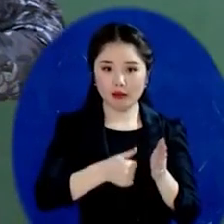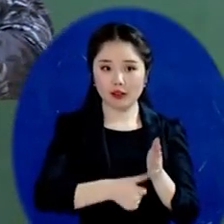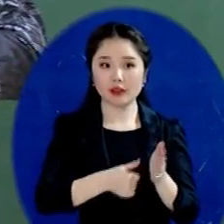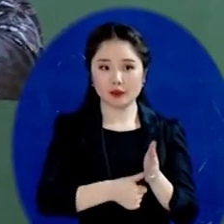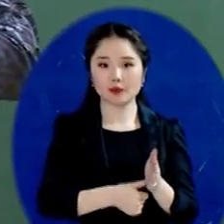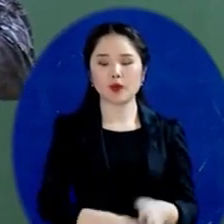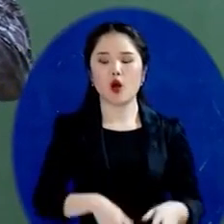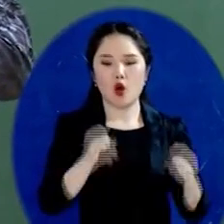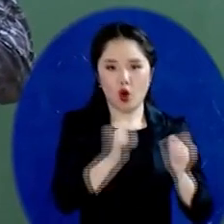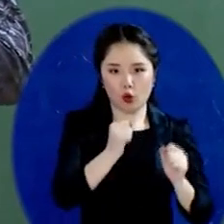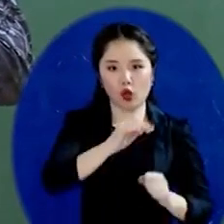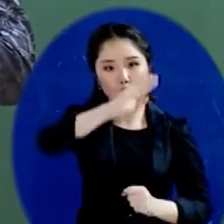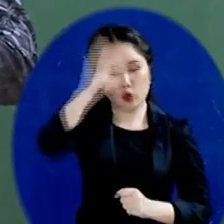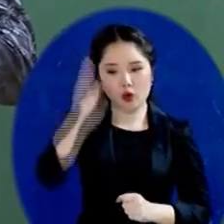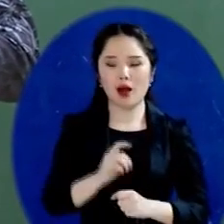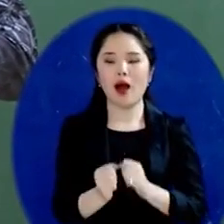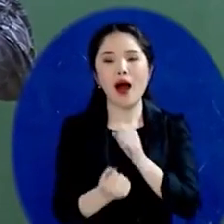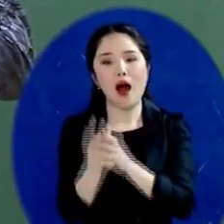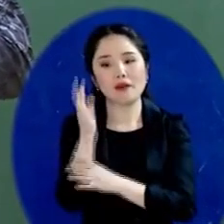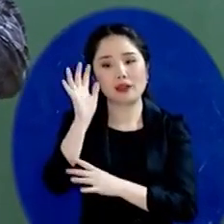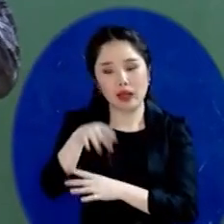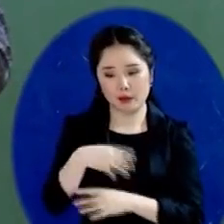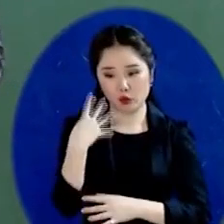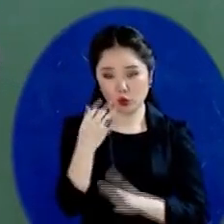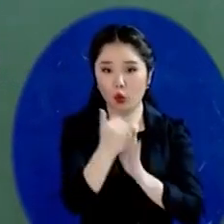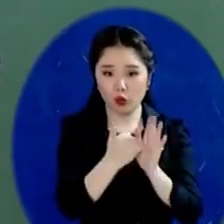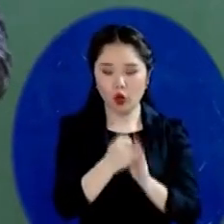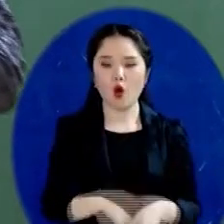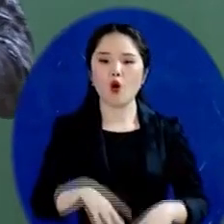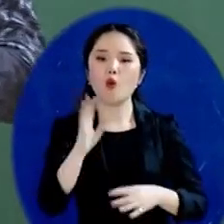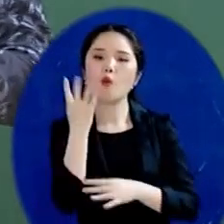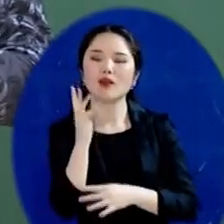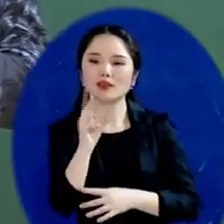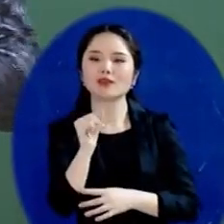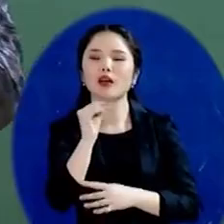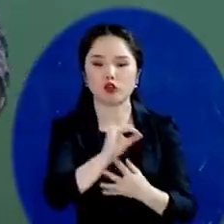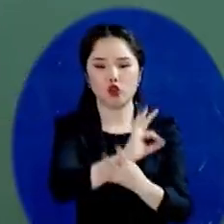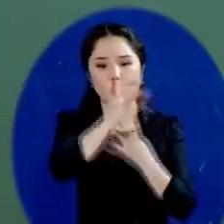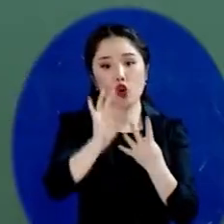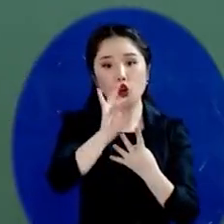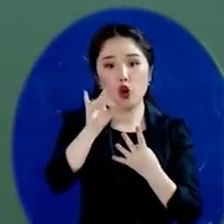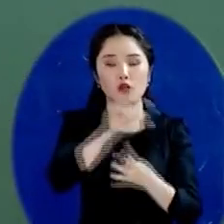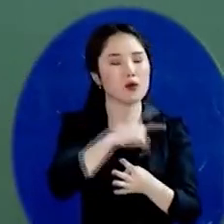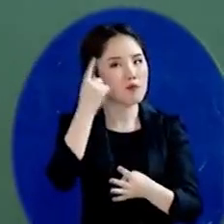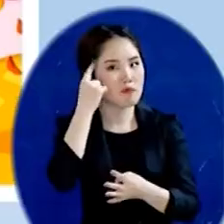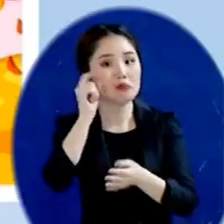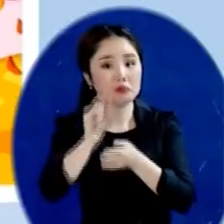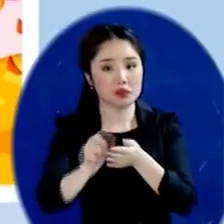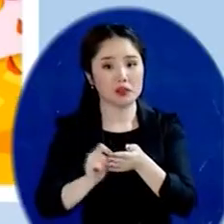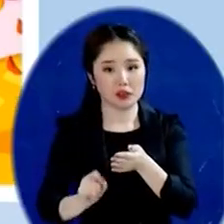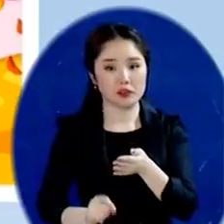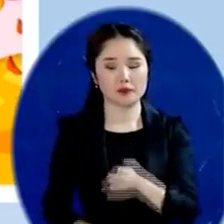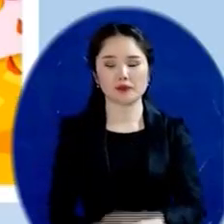дэвтэр дээрээ өвөл, зун, хавар, намар эдгээр моднуудад гарсан өөрчлөлтийг тэмдэглэцгээе.